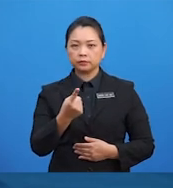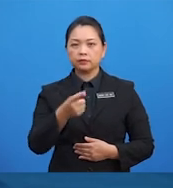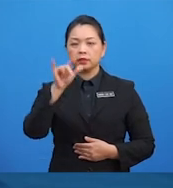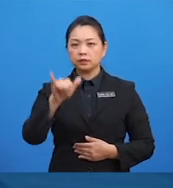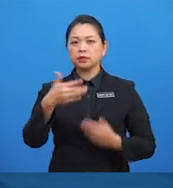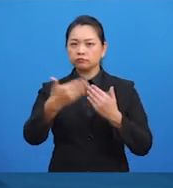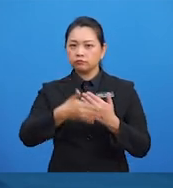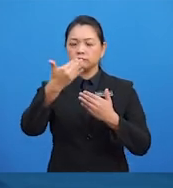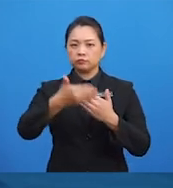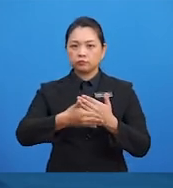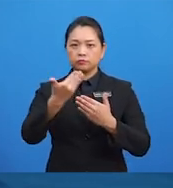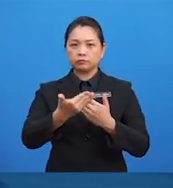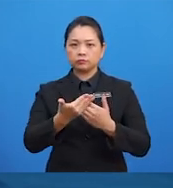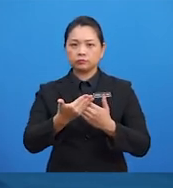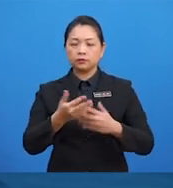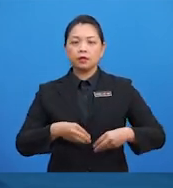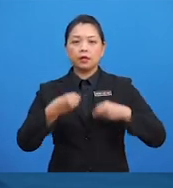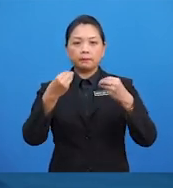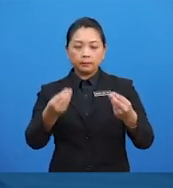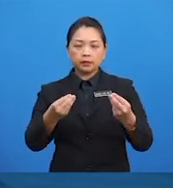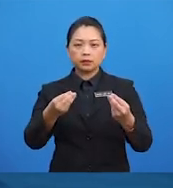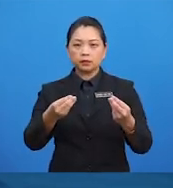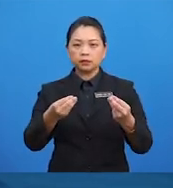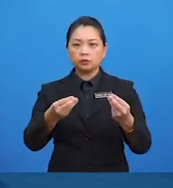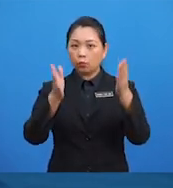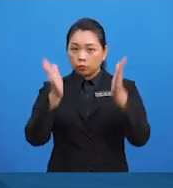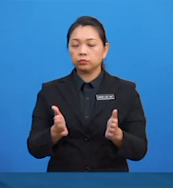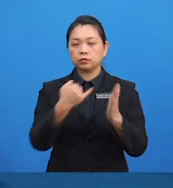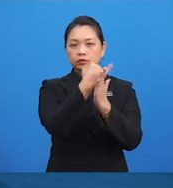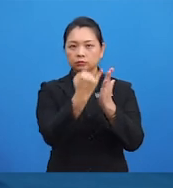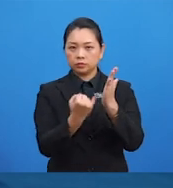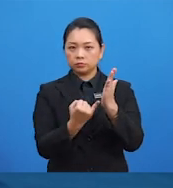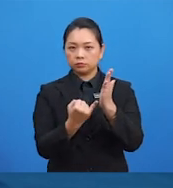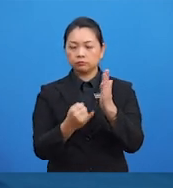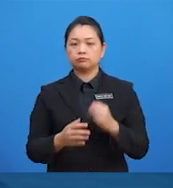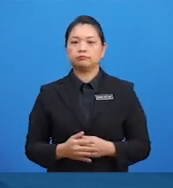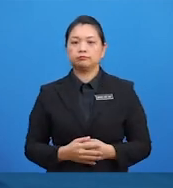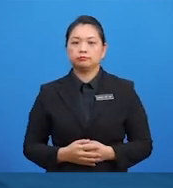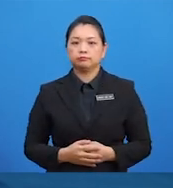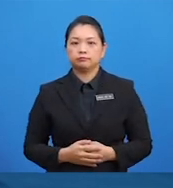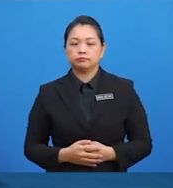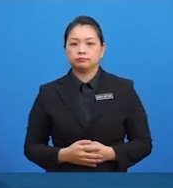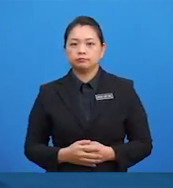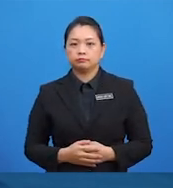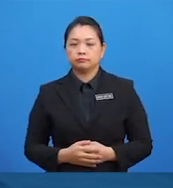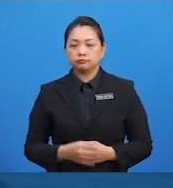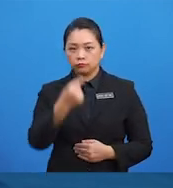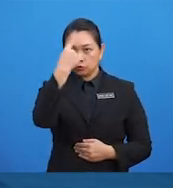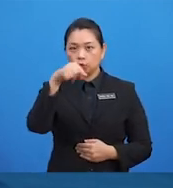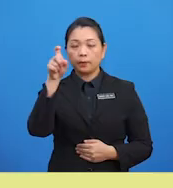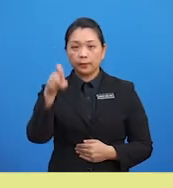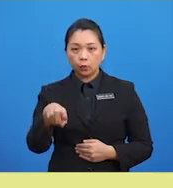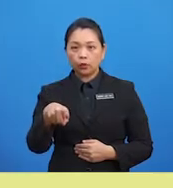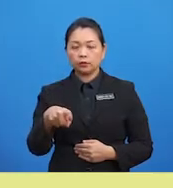yang memudahkan bagi para pelukis memenuhi keperluan lukisan